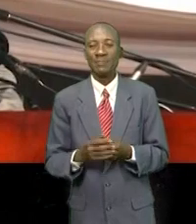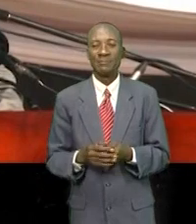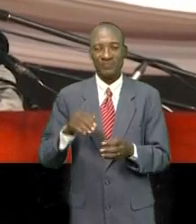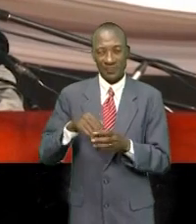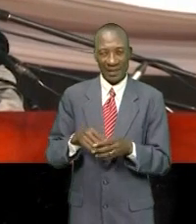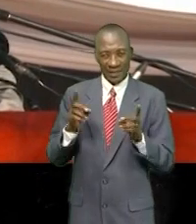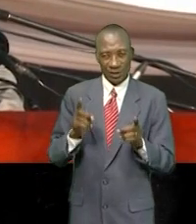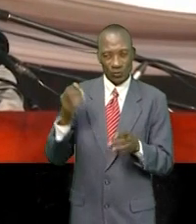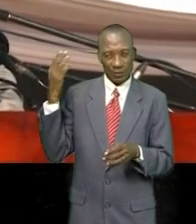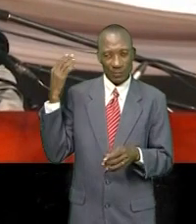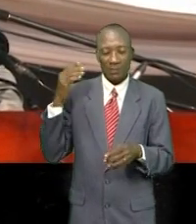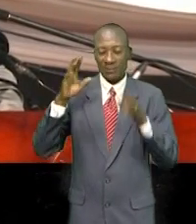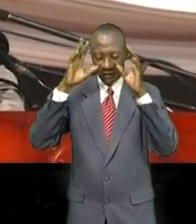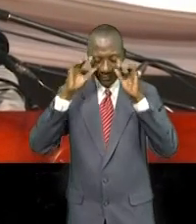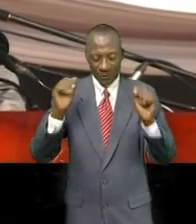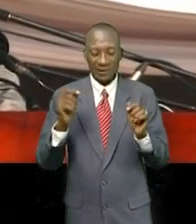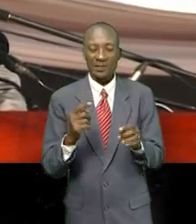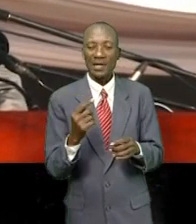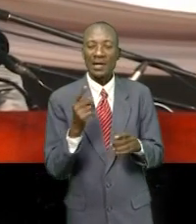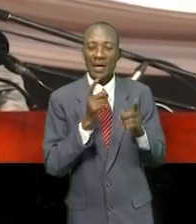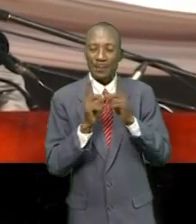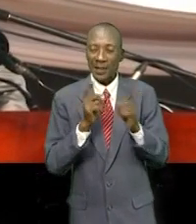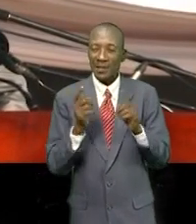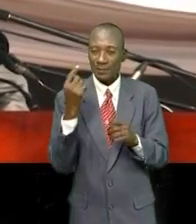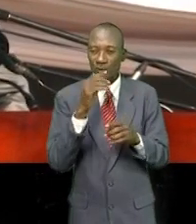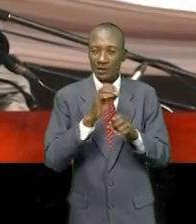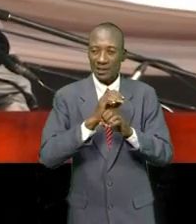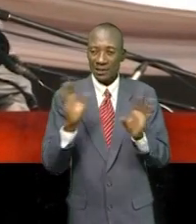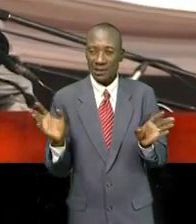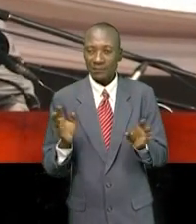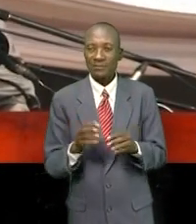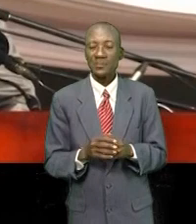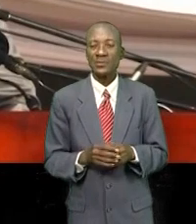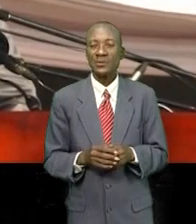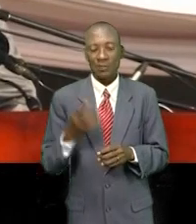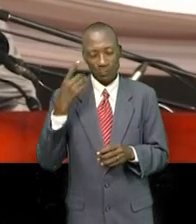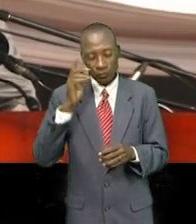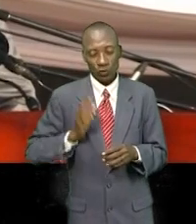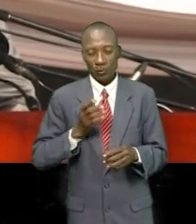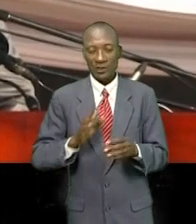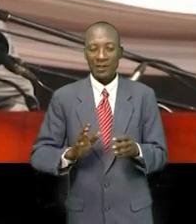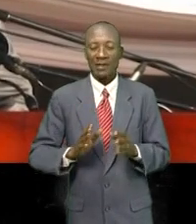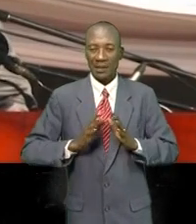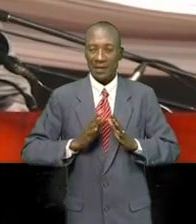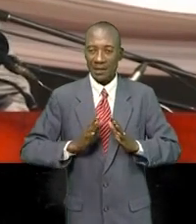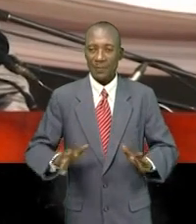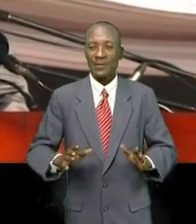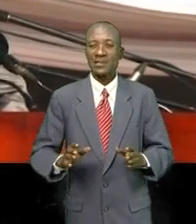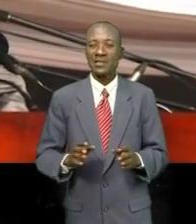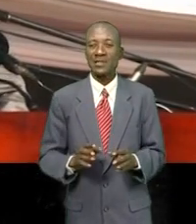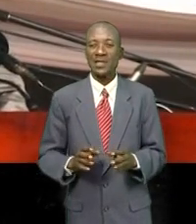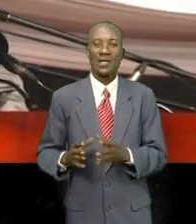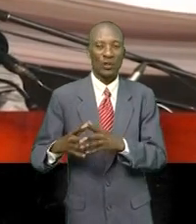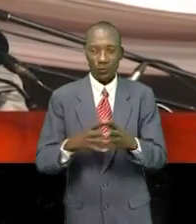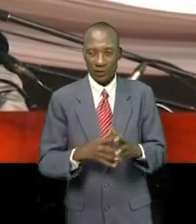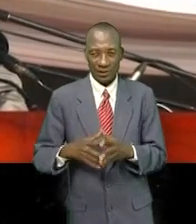voulu exprimer ma ferme conviction en notre capacité collective de réaliser les objectifs assignés